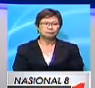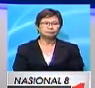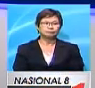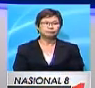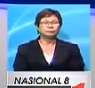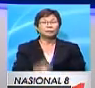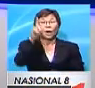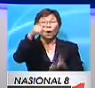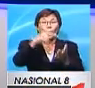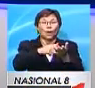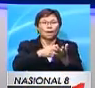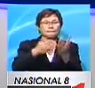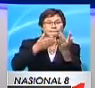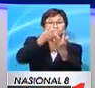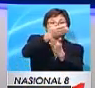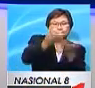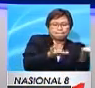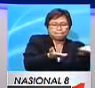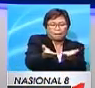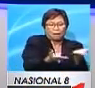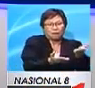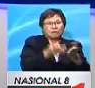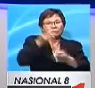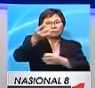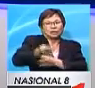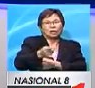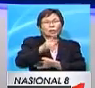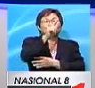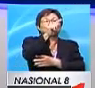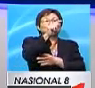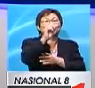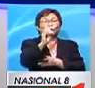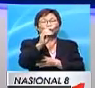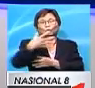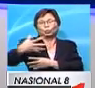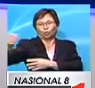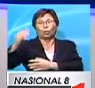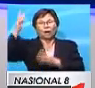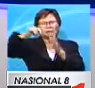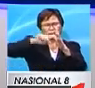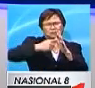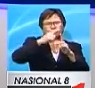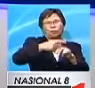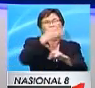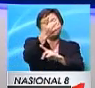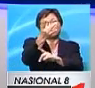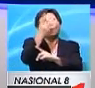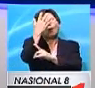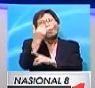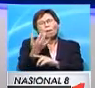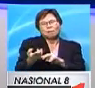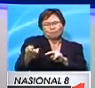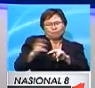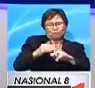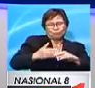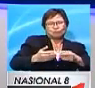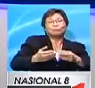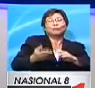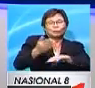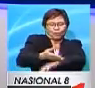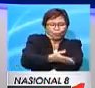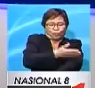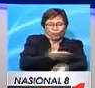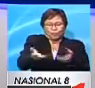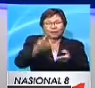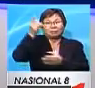baik satu lagi aplikasi perkhidmatan teksi to go akan dilancarkan ogos ini ya bertujuan menambah baik perkhidmatan teksi